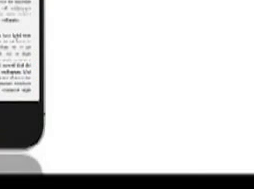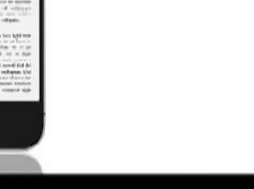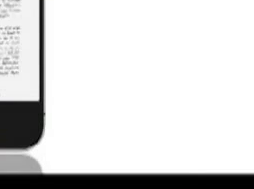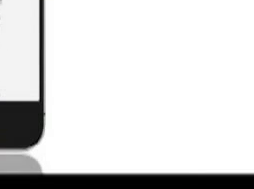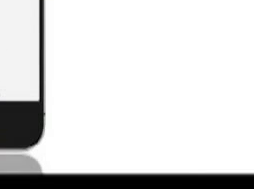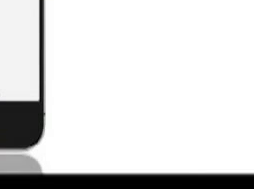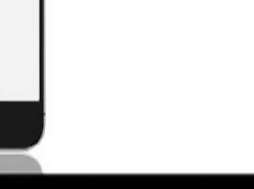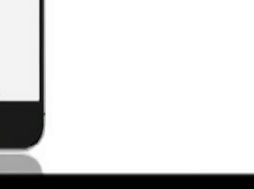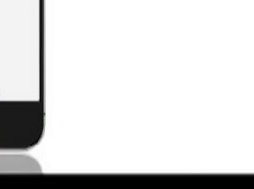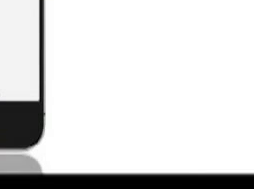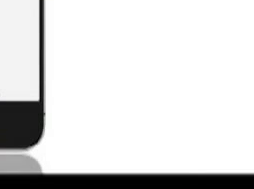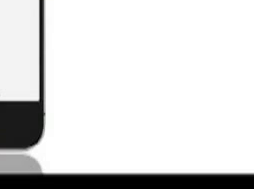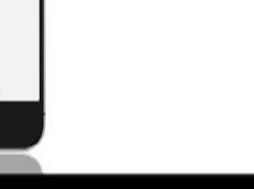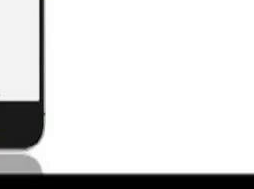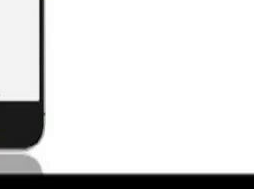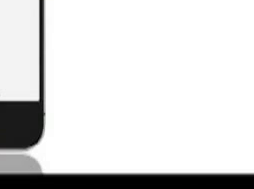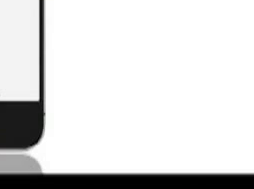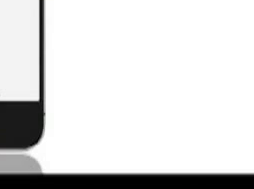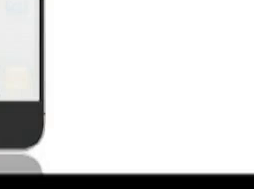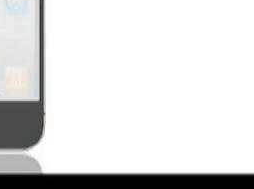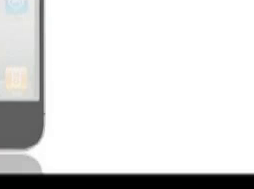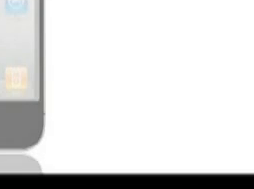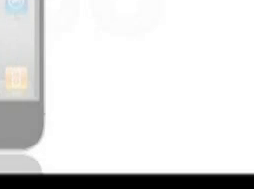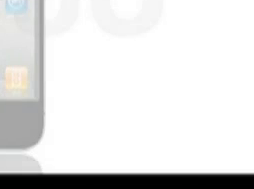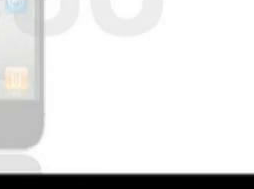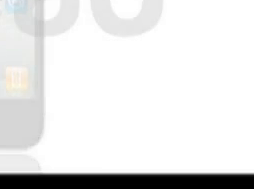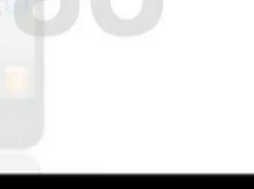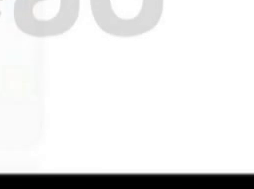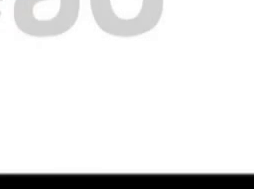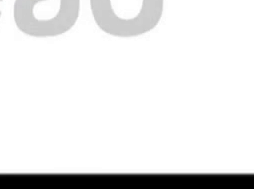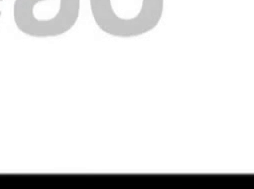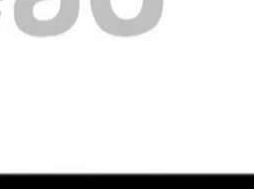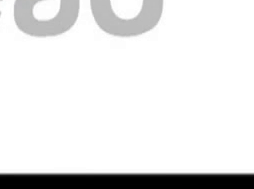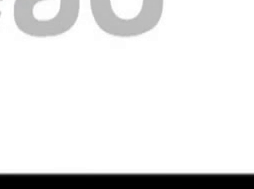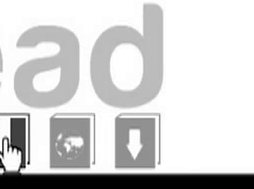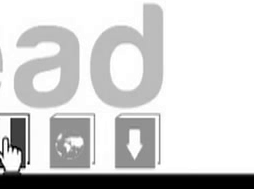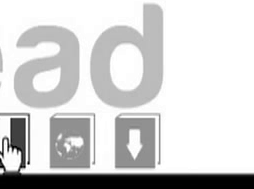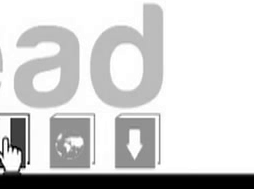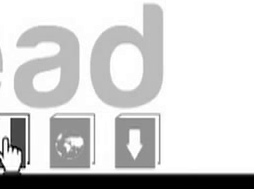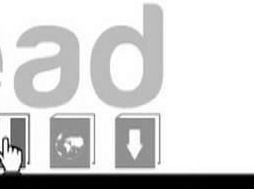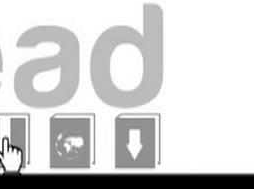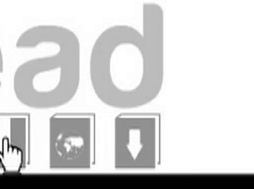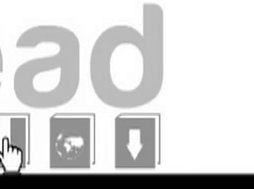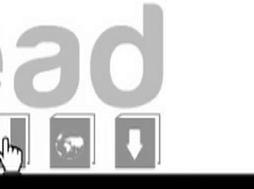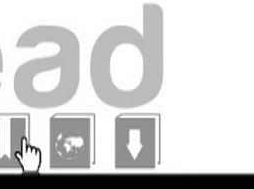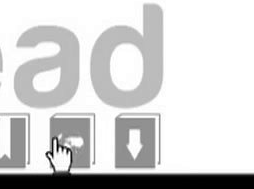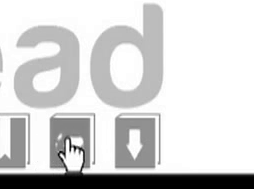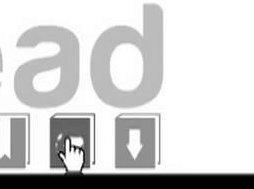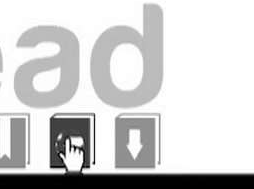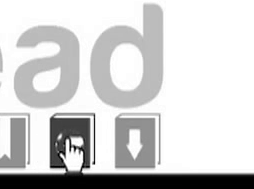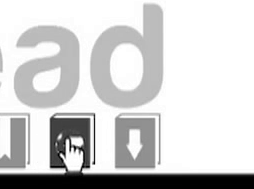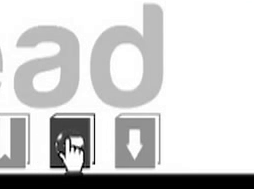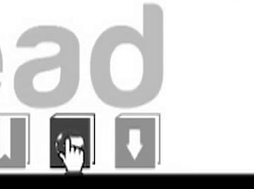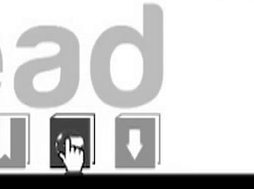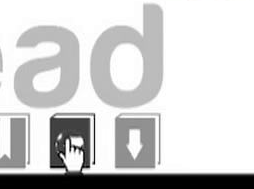iPhone 或者其他手提电子装置观看电子书内容。这个就是 iRead。同你看普通书